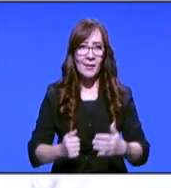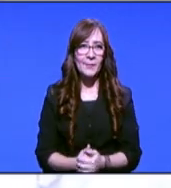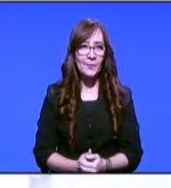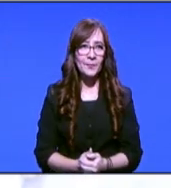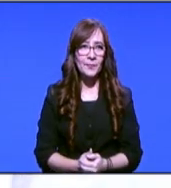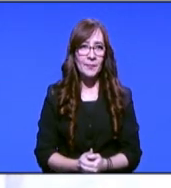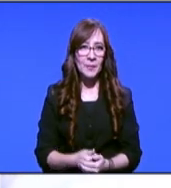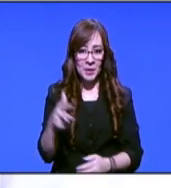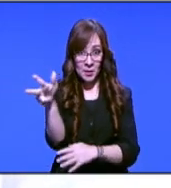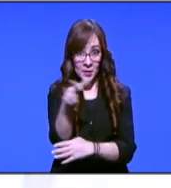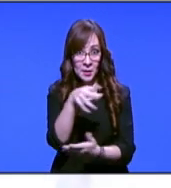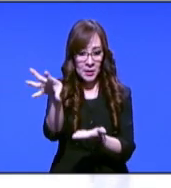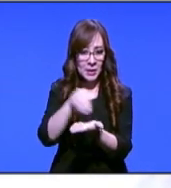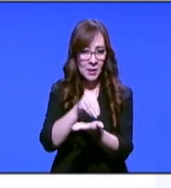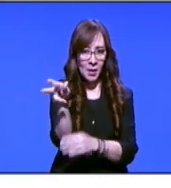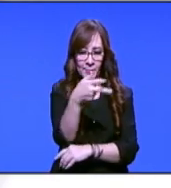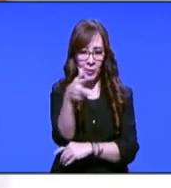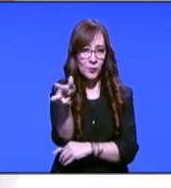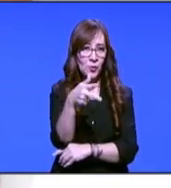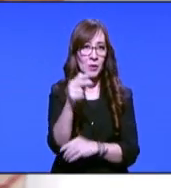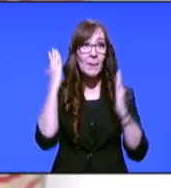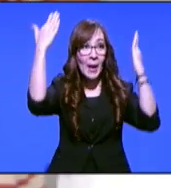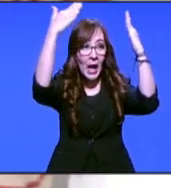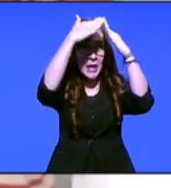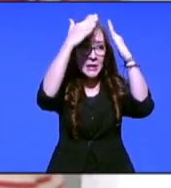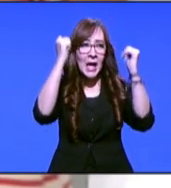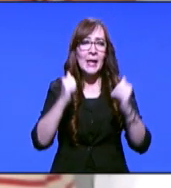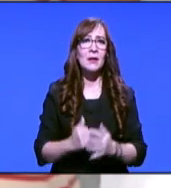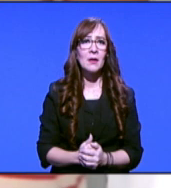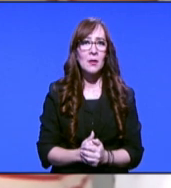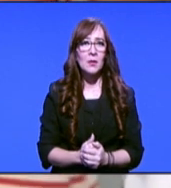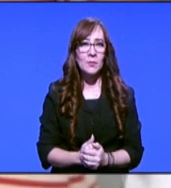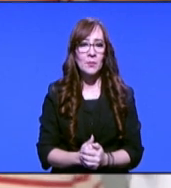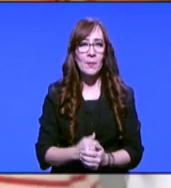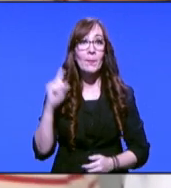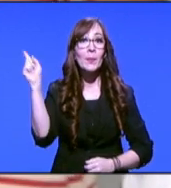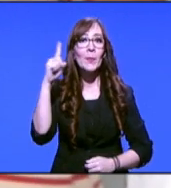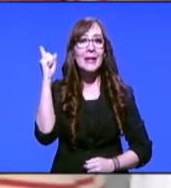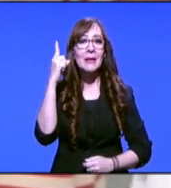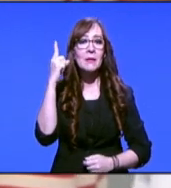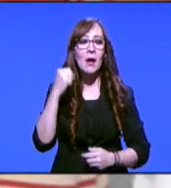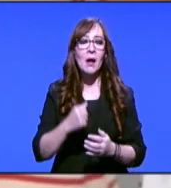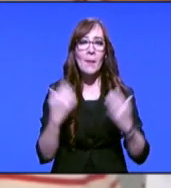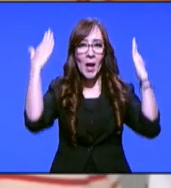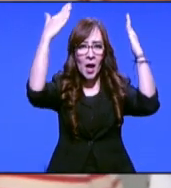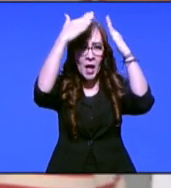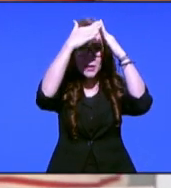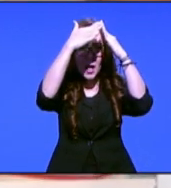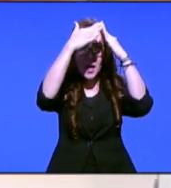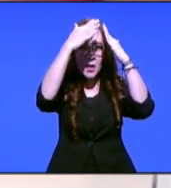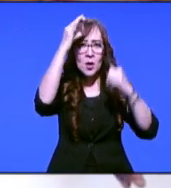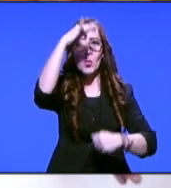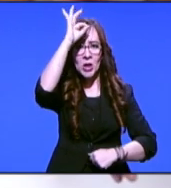Kericuhan terekam di Jalan Patimura, Makassar siang tadi saat tim gabungan Pemprov Sulsel, Pemkot Makassar, Polda Sulsel,